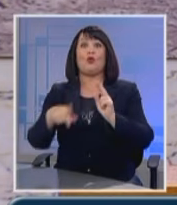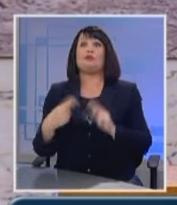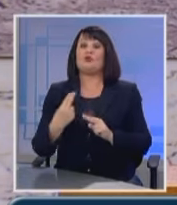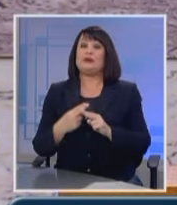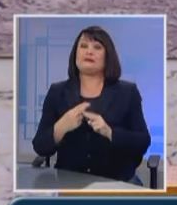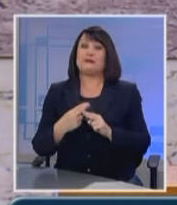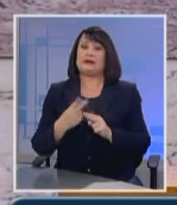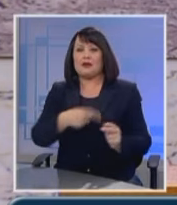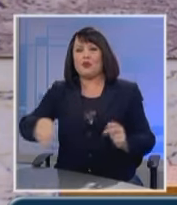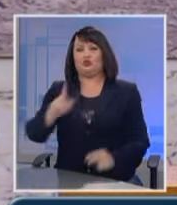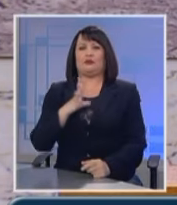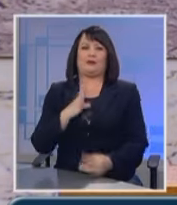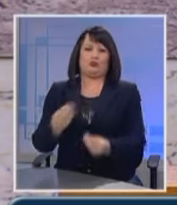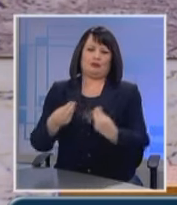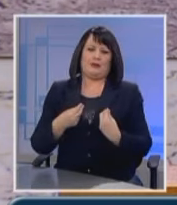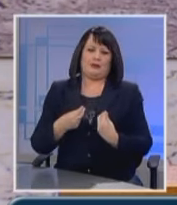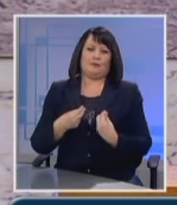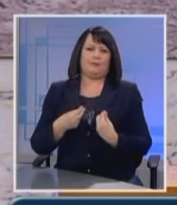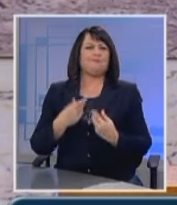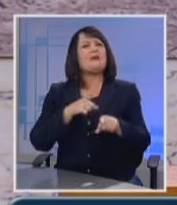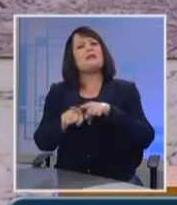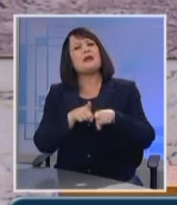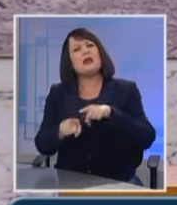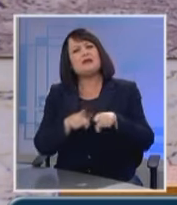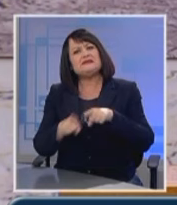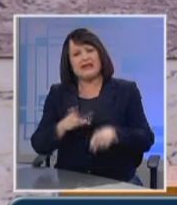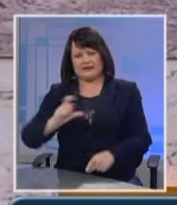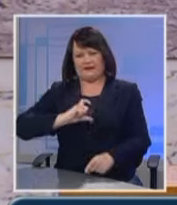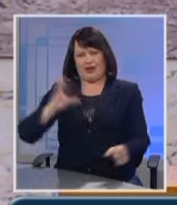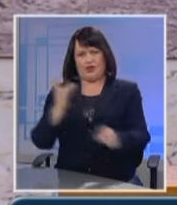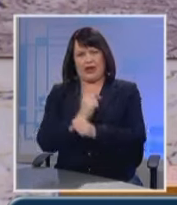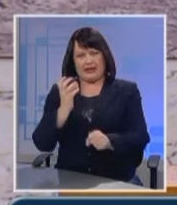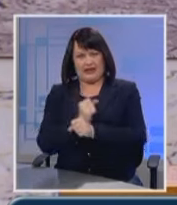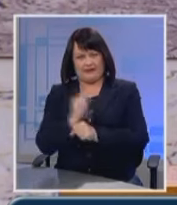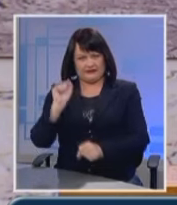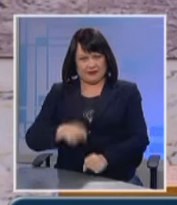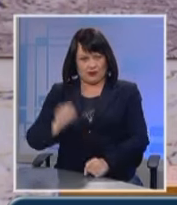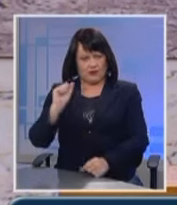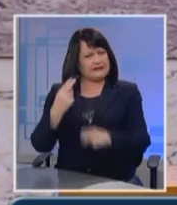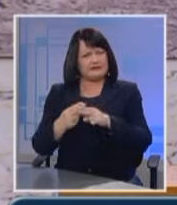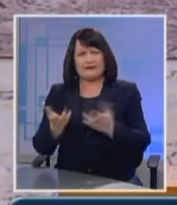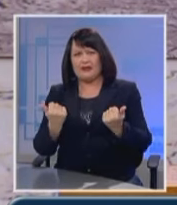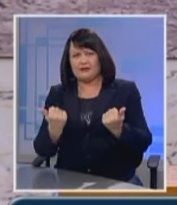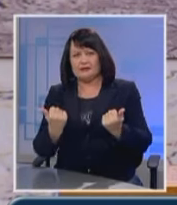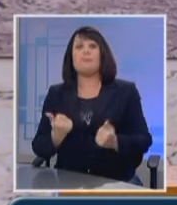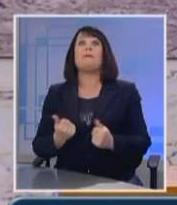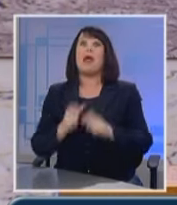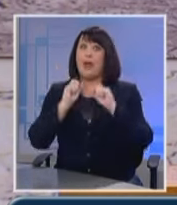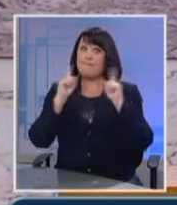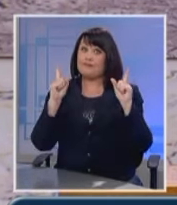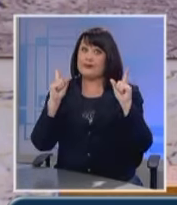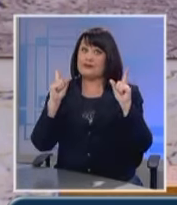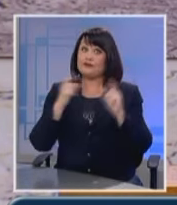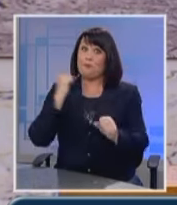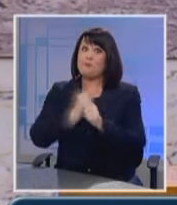αξία για όλους μας. Ανεξάρτητα αν διακριθήκατε με μετάλλια ή όχι, η απίστευτη επιμονή και